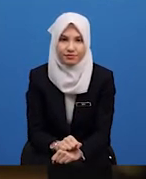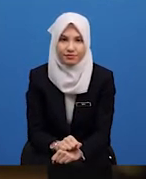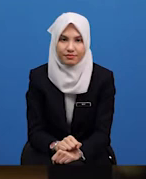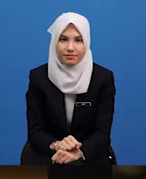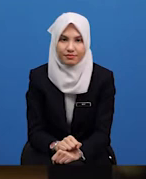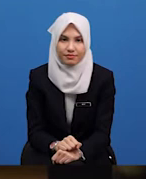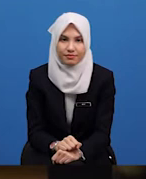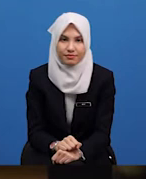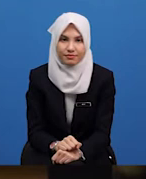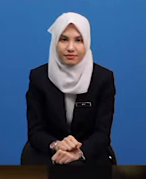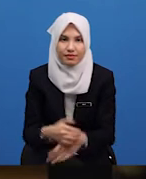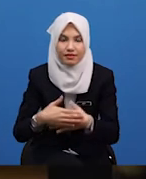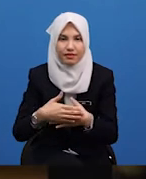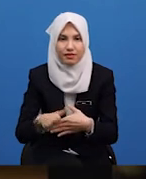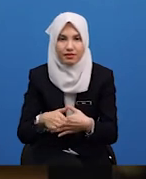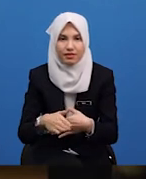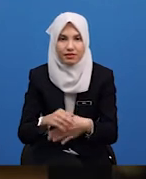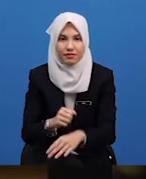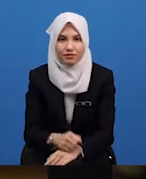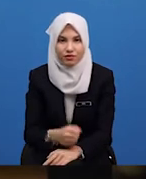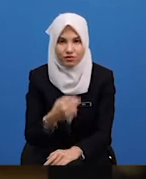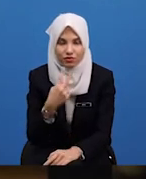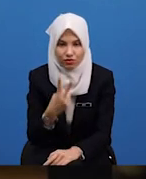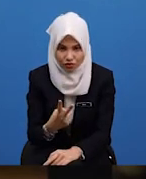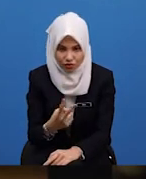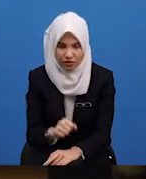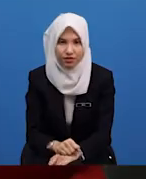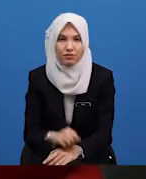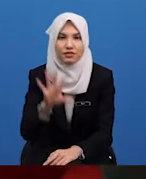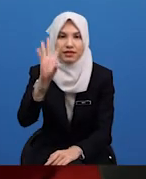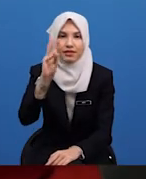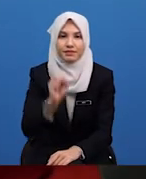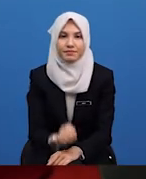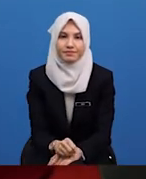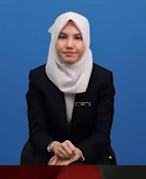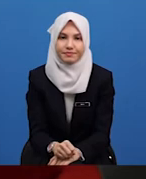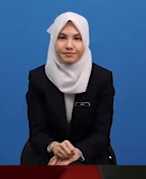Dan kita akan meneruskan mengundur sehingga kepada posisi keenam.